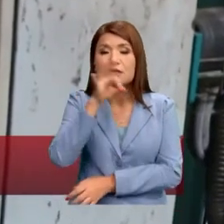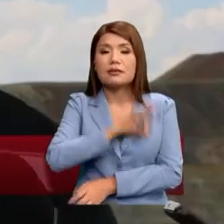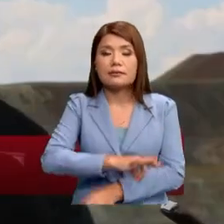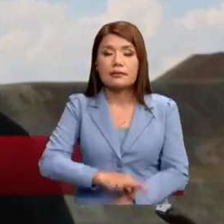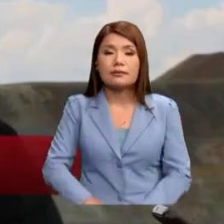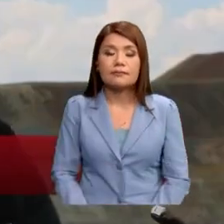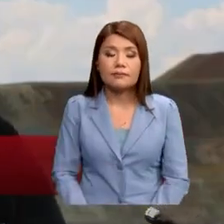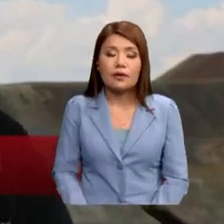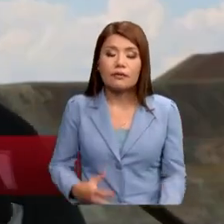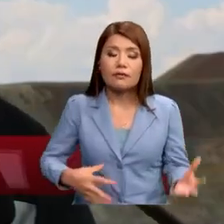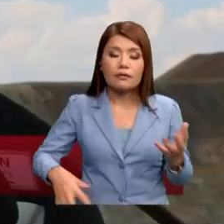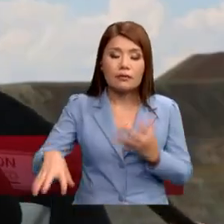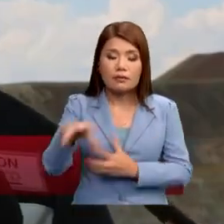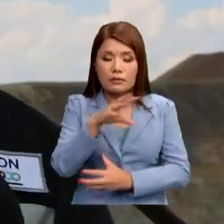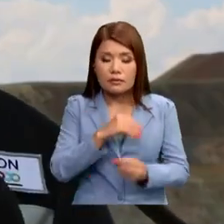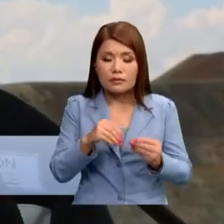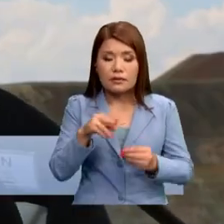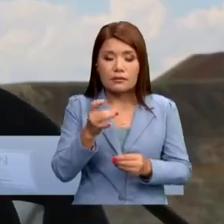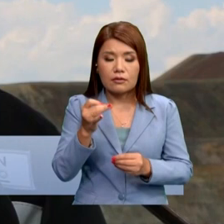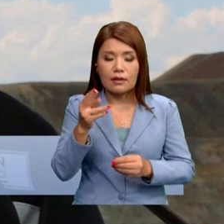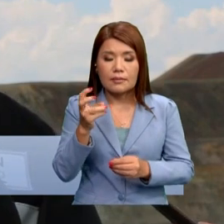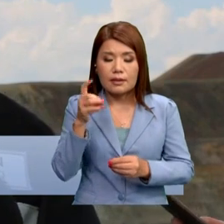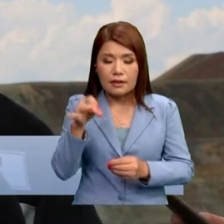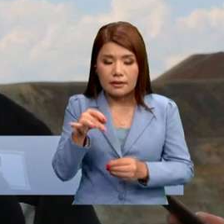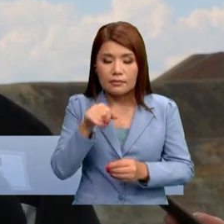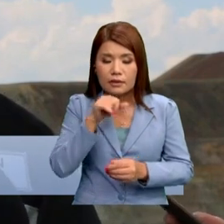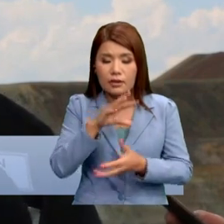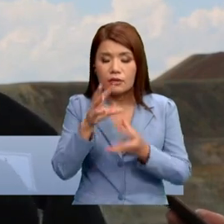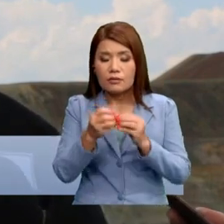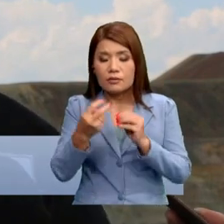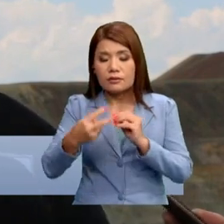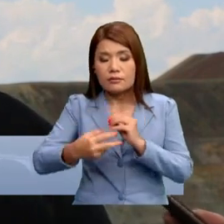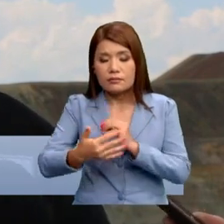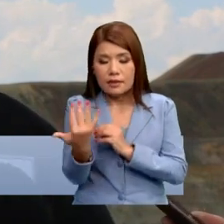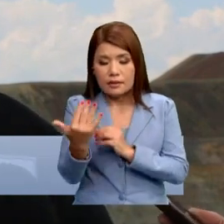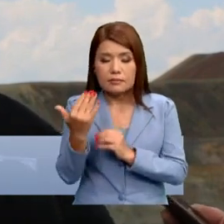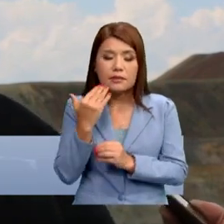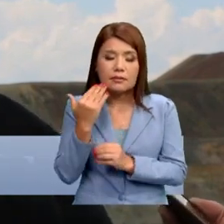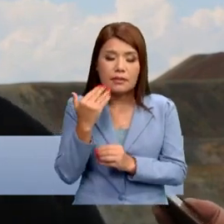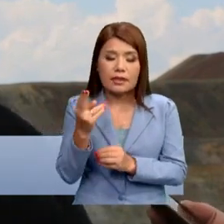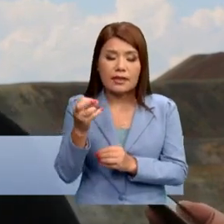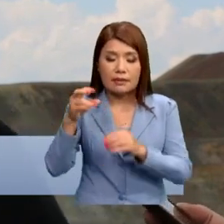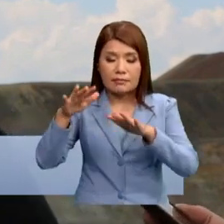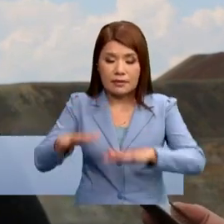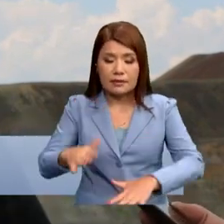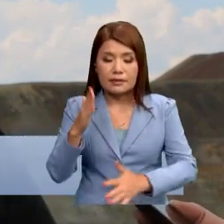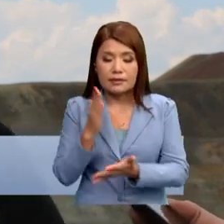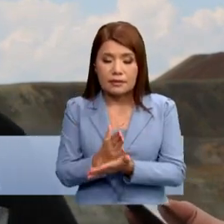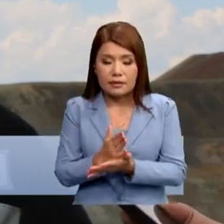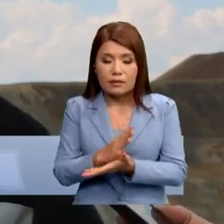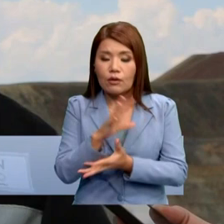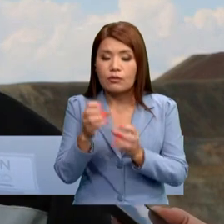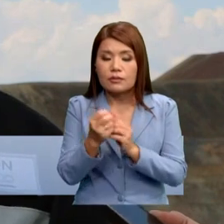қолданылуда. Всего по Донскому ГОКу отработано порядка 25 карьеров.